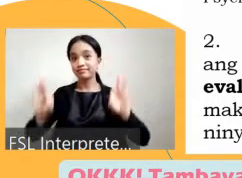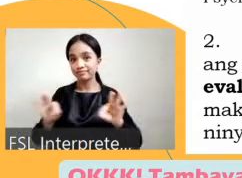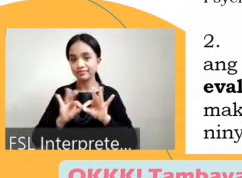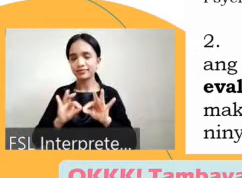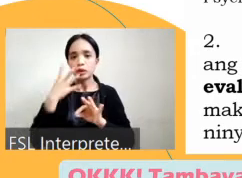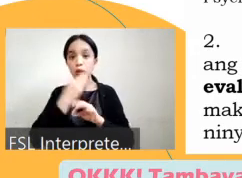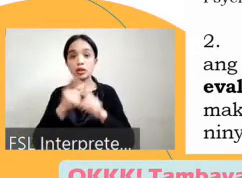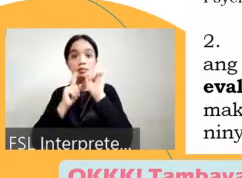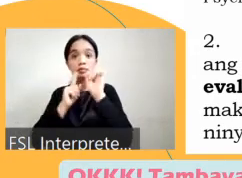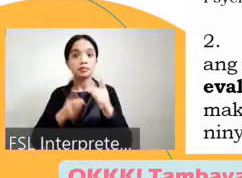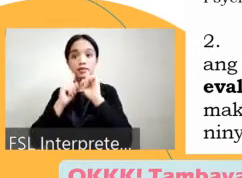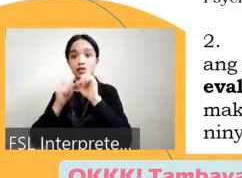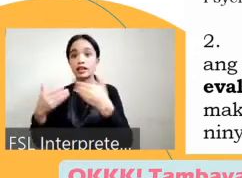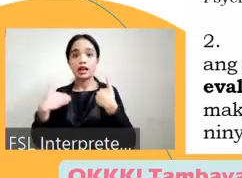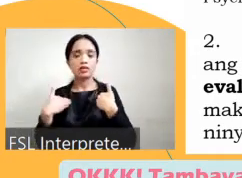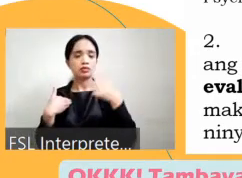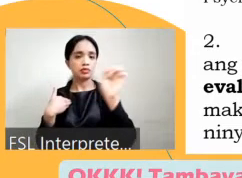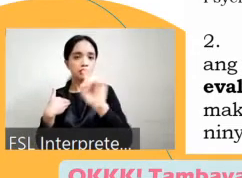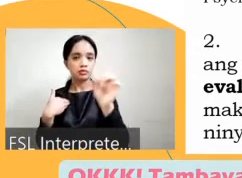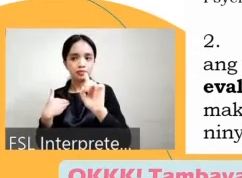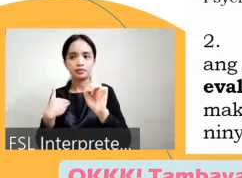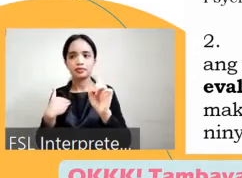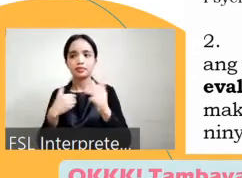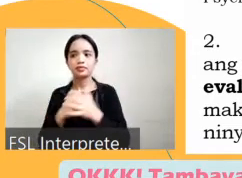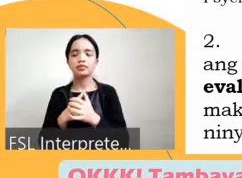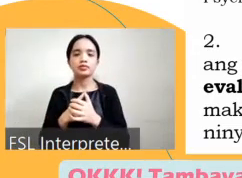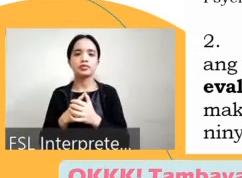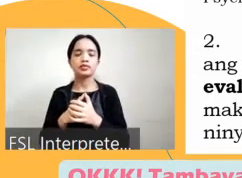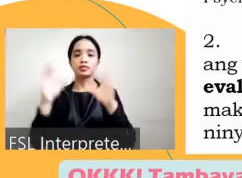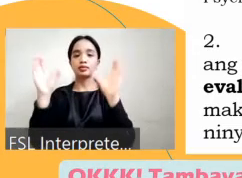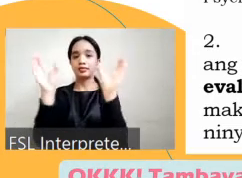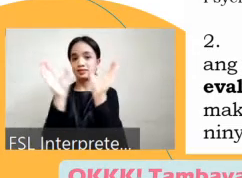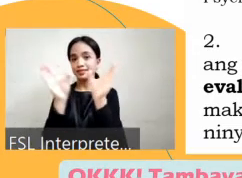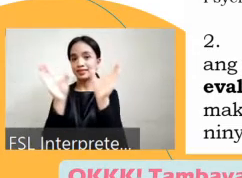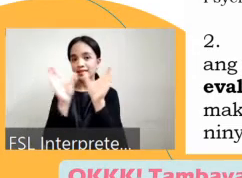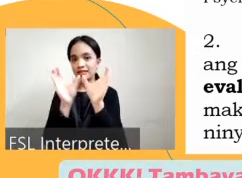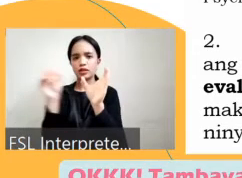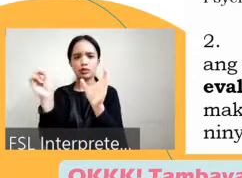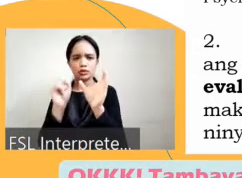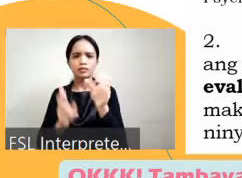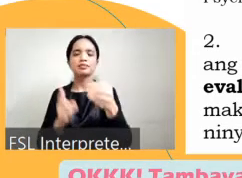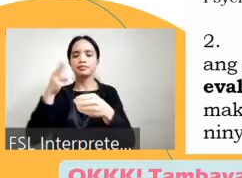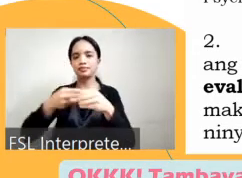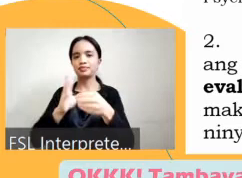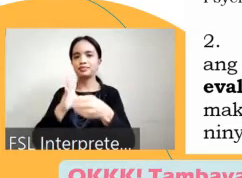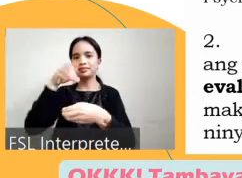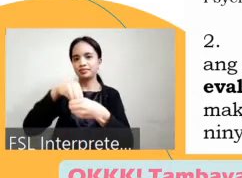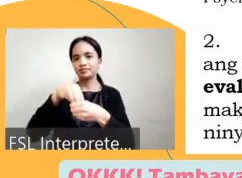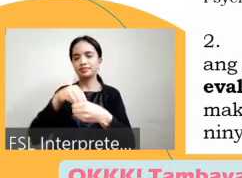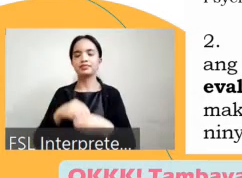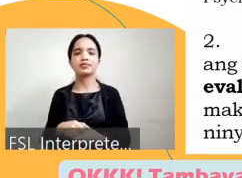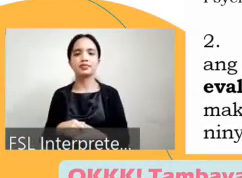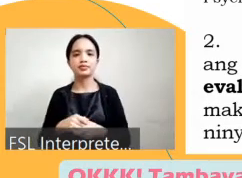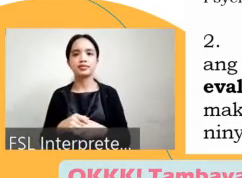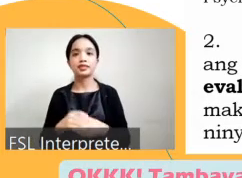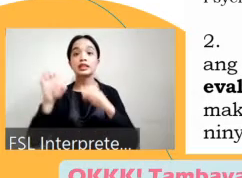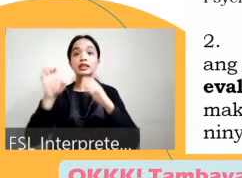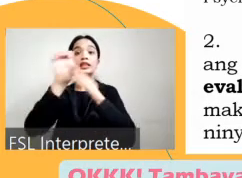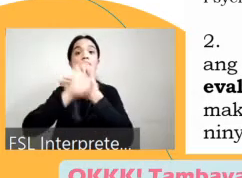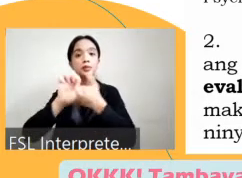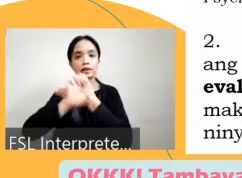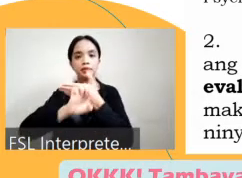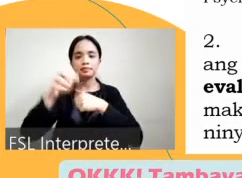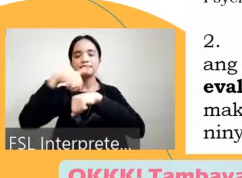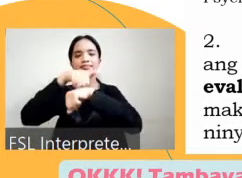ay magkakaroon or makaka-receive ng Certificate of Participation. I-email po ito sa inyo